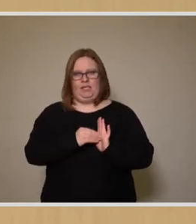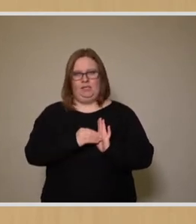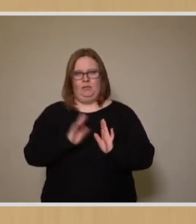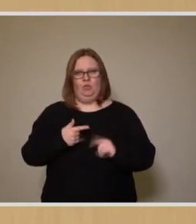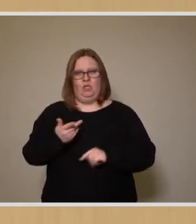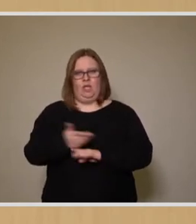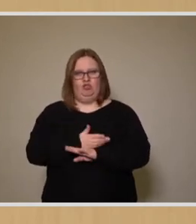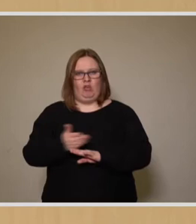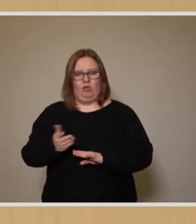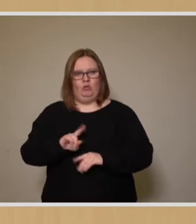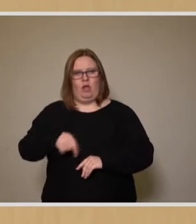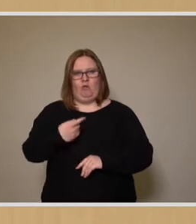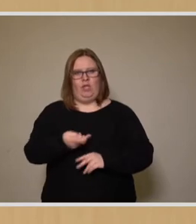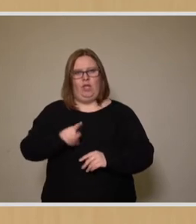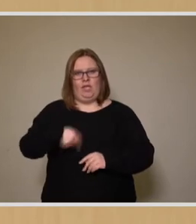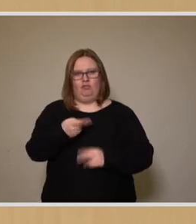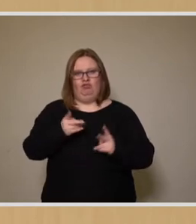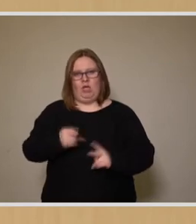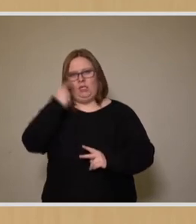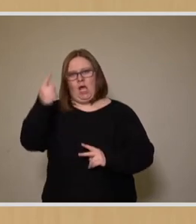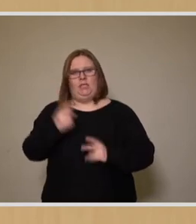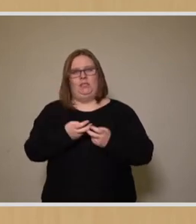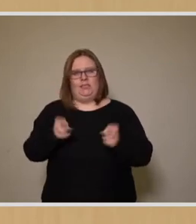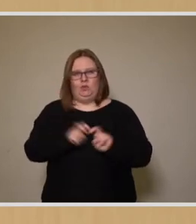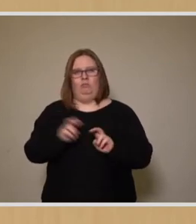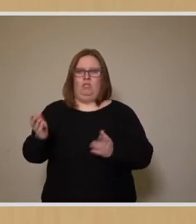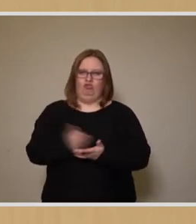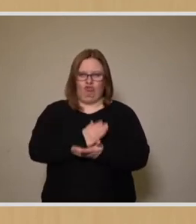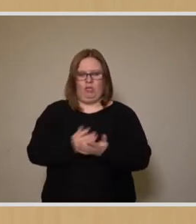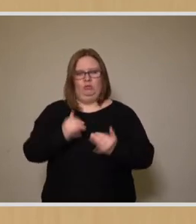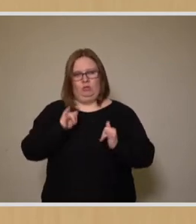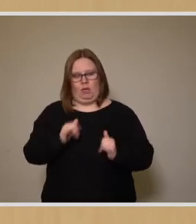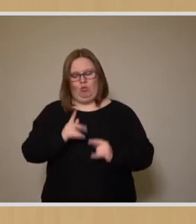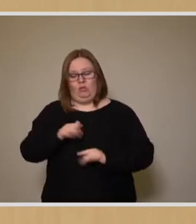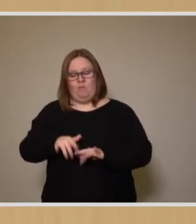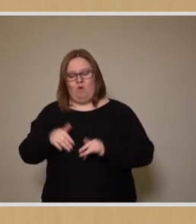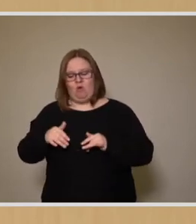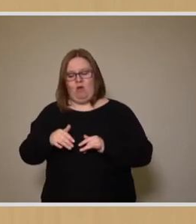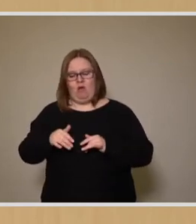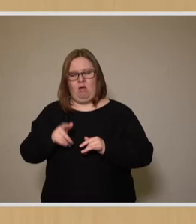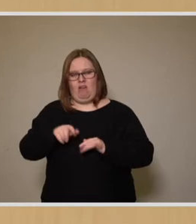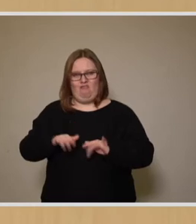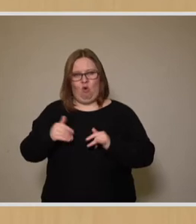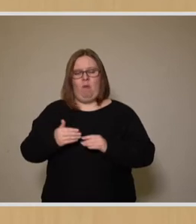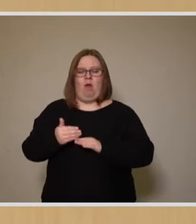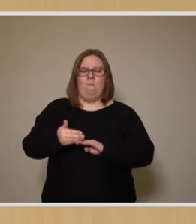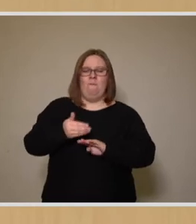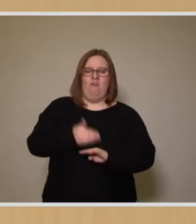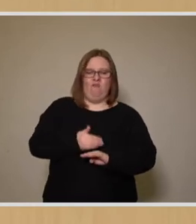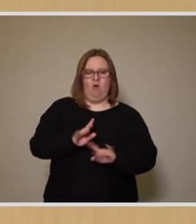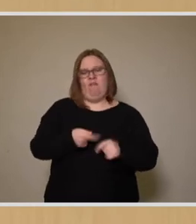wir die Entscheidung auf der nächsten Stadtratssitzung dann treffen, nachdem das Bürgerforum stattgefunden hat, aber bevor